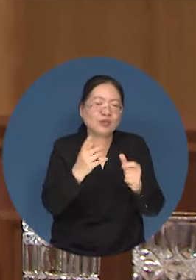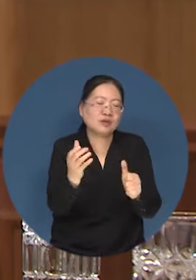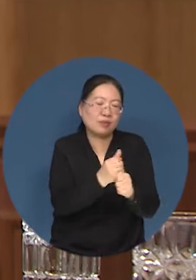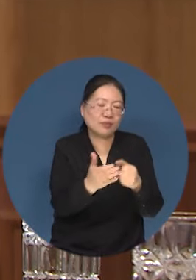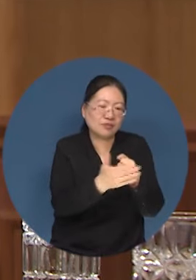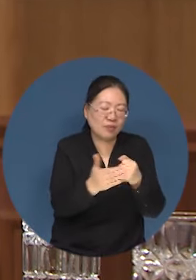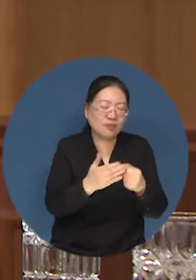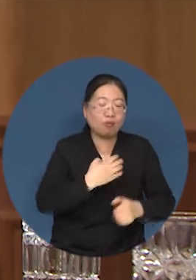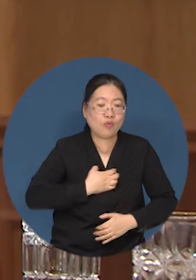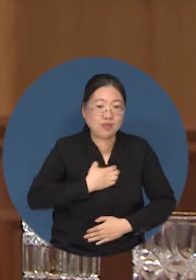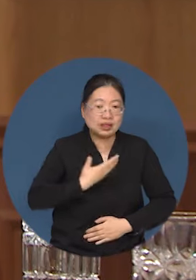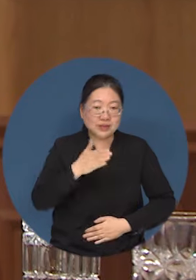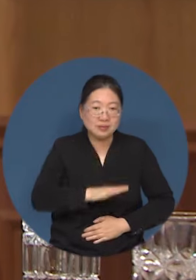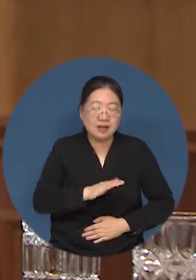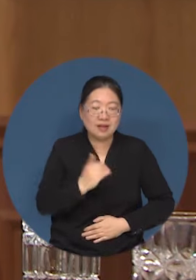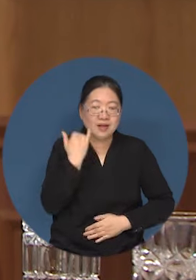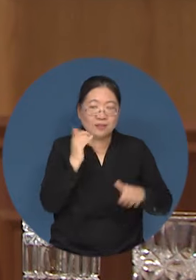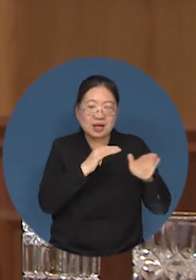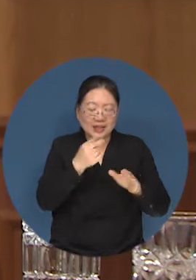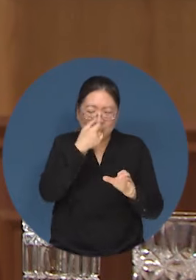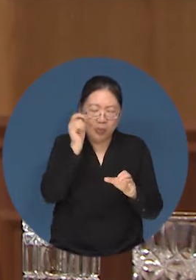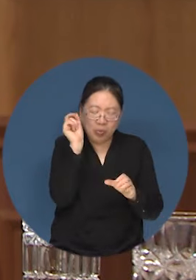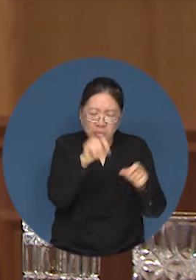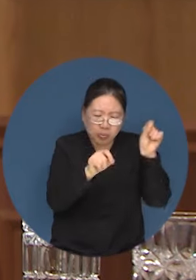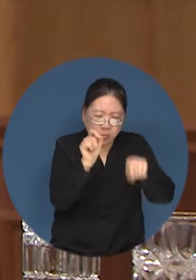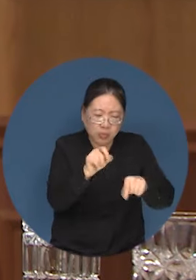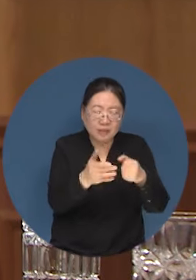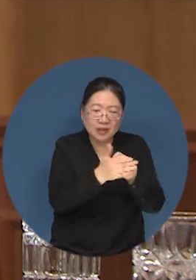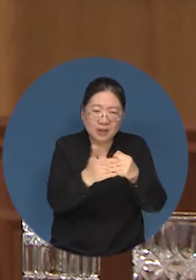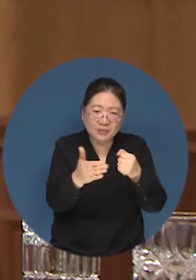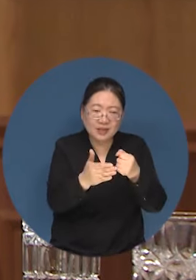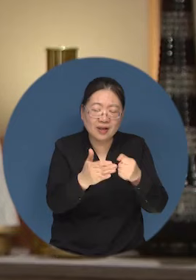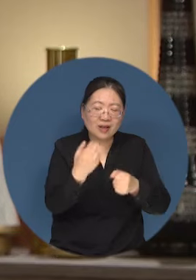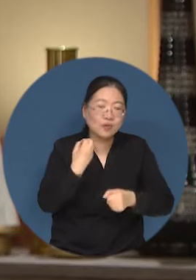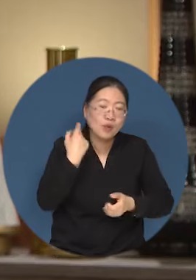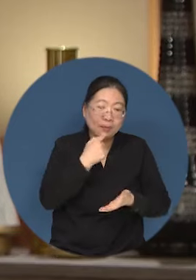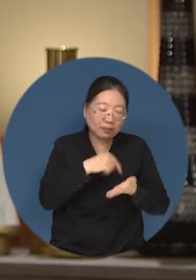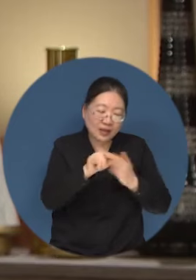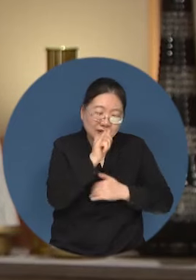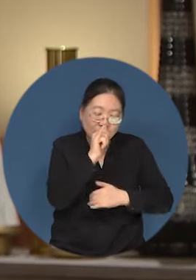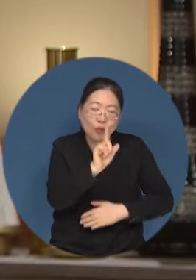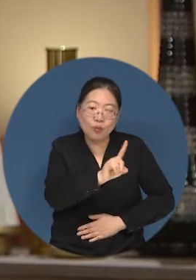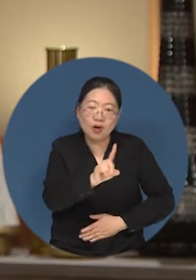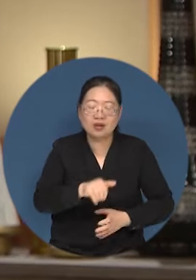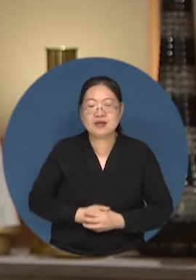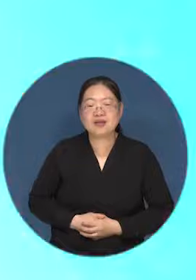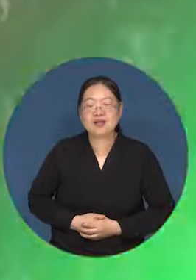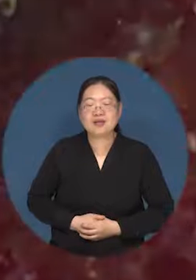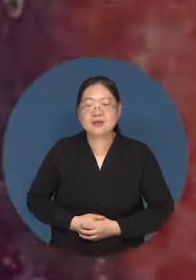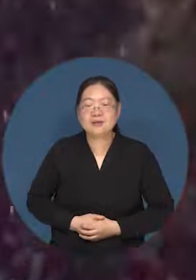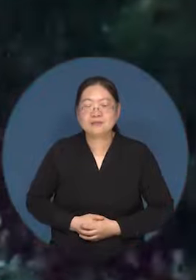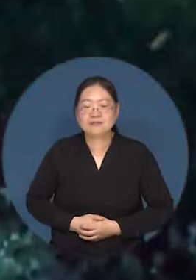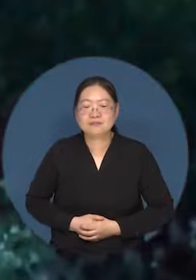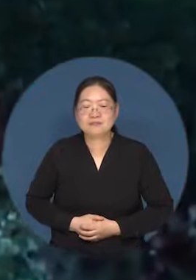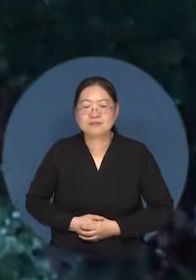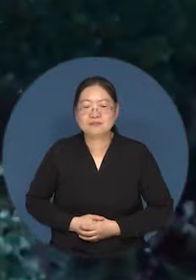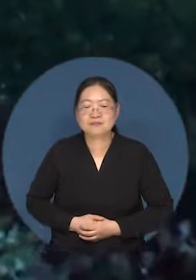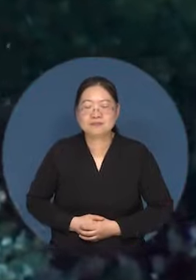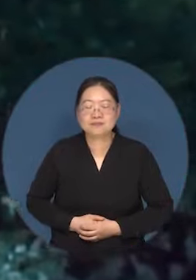말고 해양 쓰레기 때문에 고래도 심각한 피해를 입는다면서요? 네, 우리나라에서도 해양 쓰레기 때문에